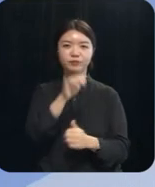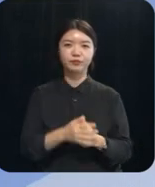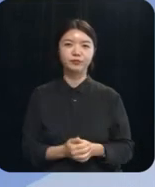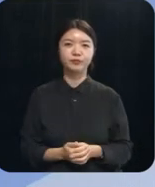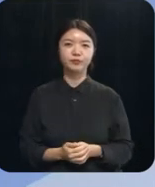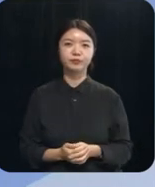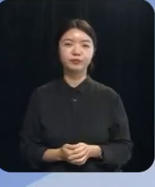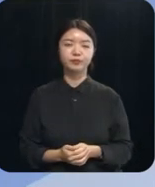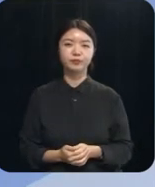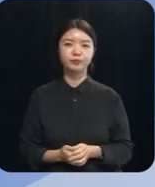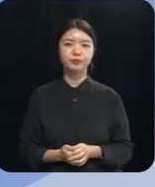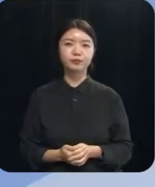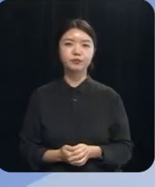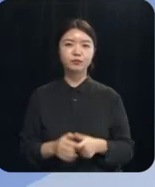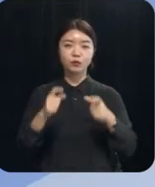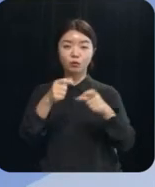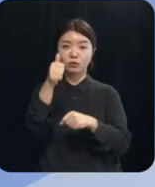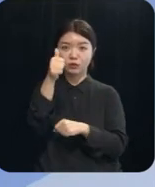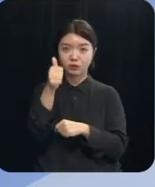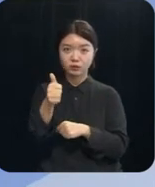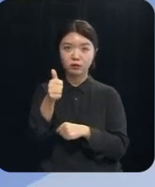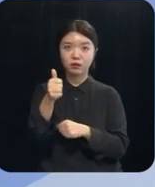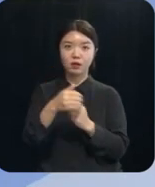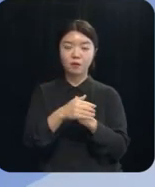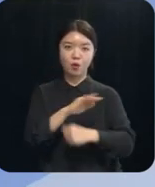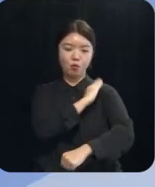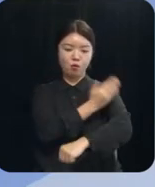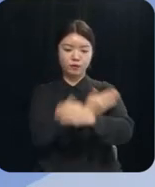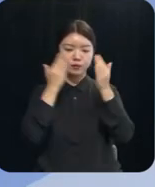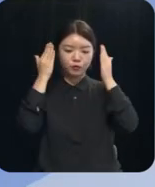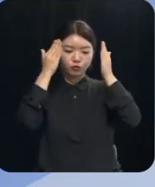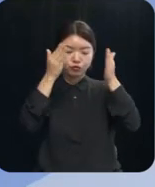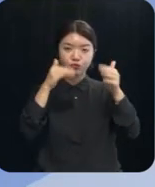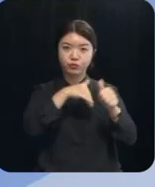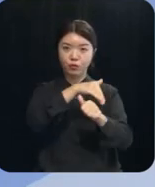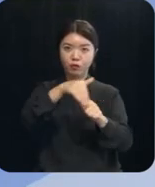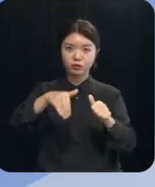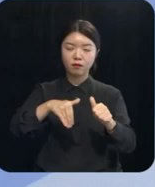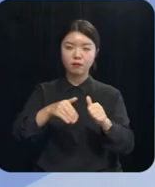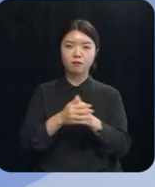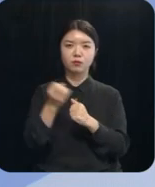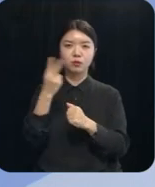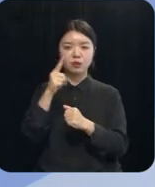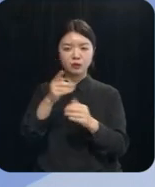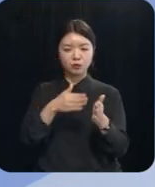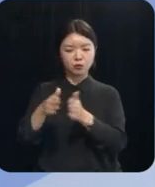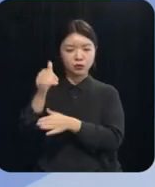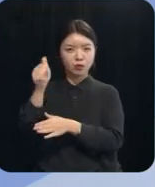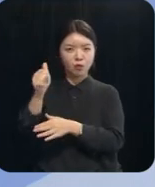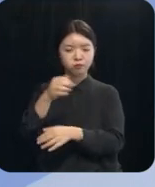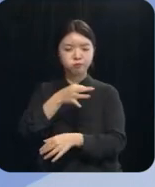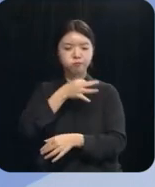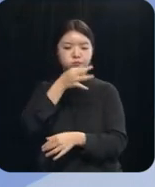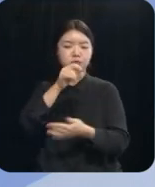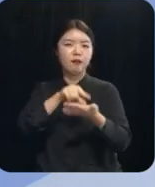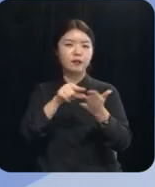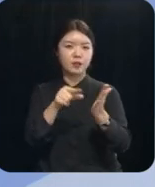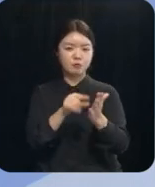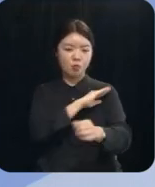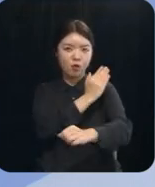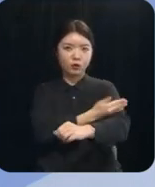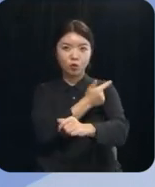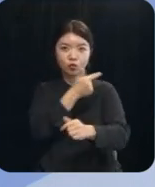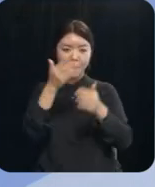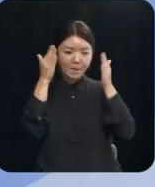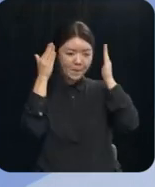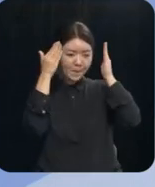시켰습니다. 도지사로의 권한 집중 현상, 제왕적 도지사로 불려질 만큼 권한이